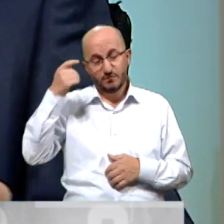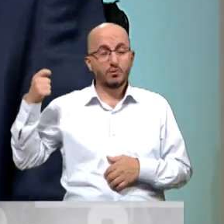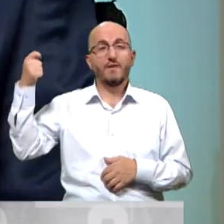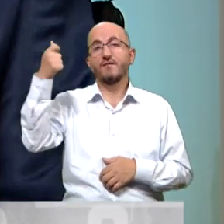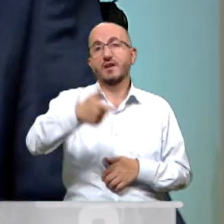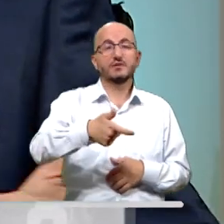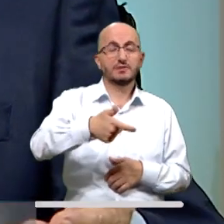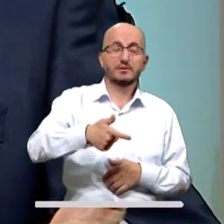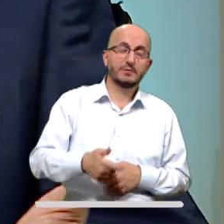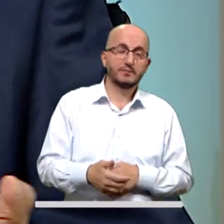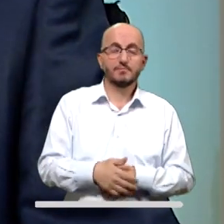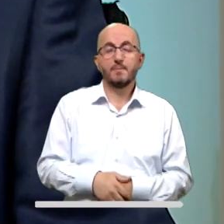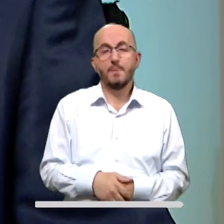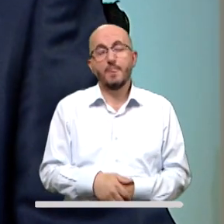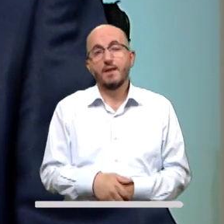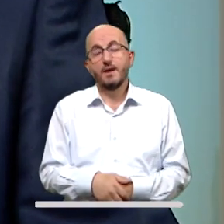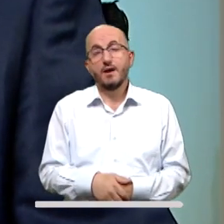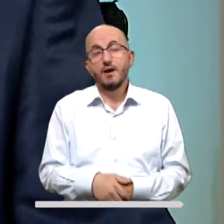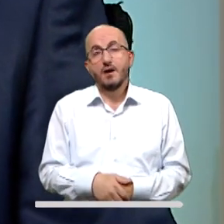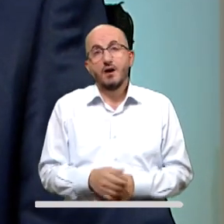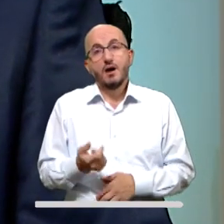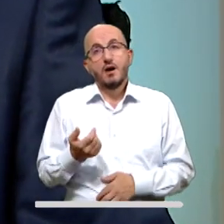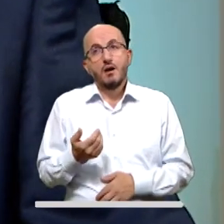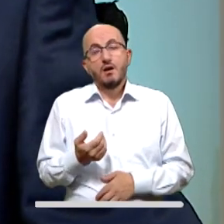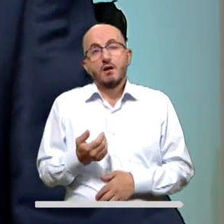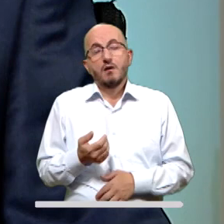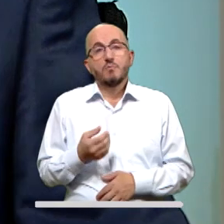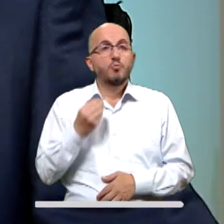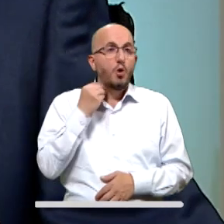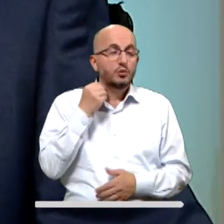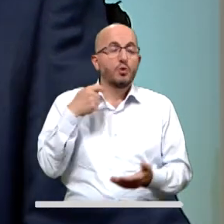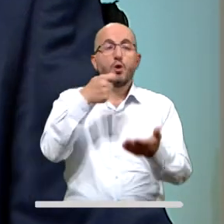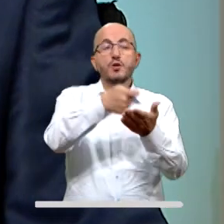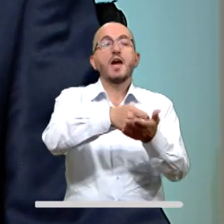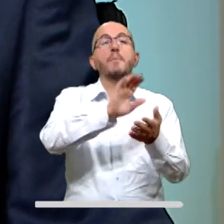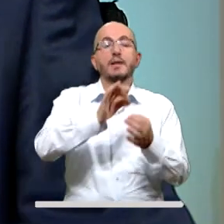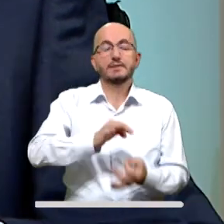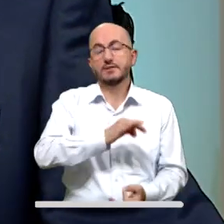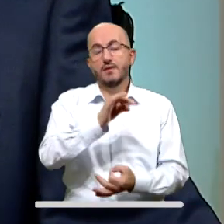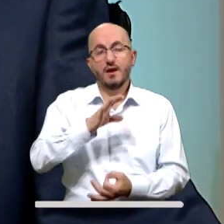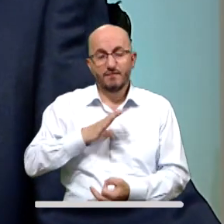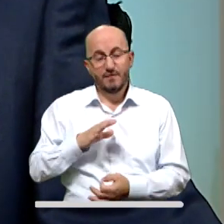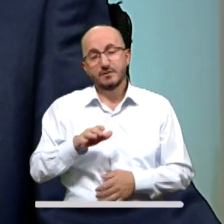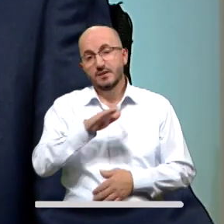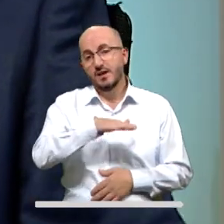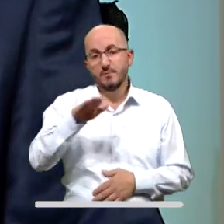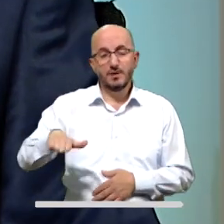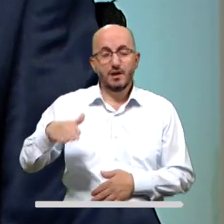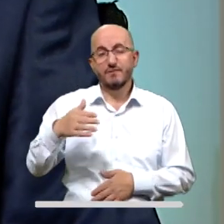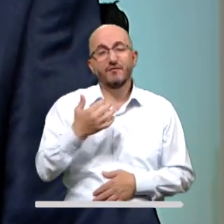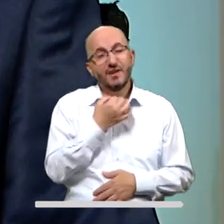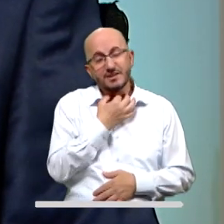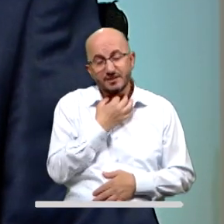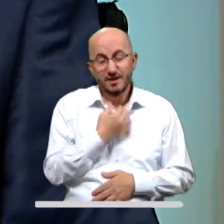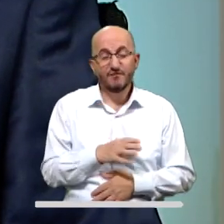versin, sadaka mahalline versin. İşte az önce söylediğimiz gibi borcunu ödeyemeyen insanlar var, talebeler var, yoksullar